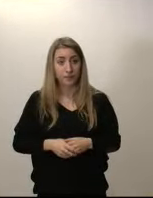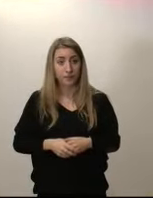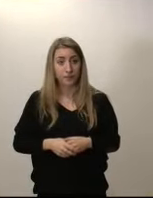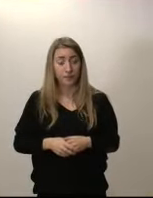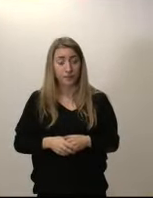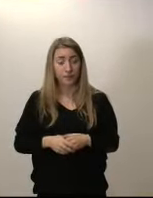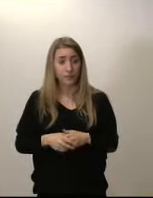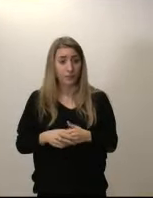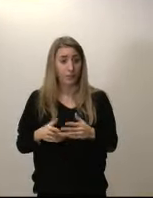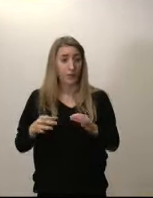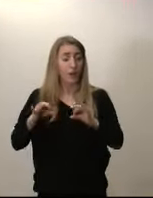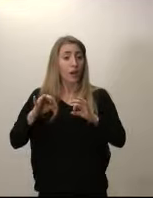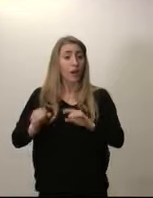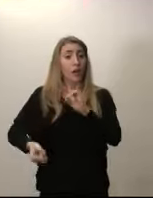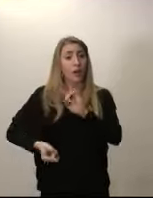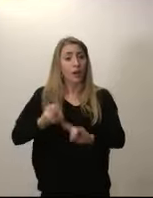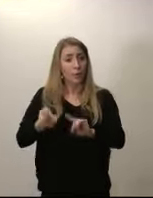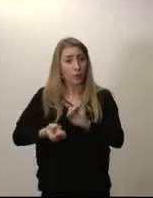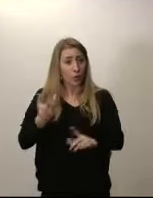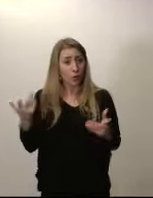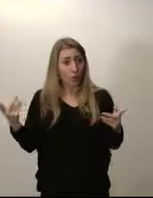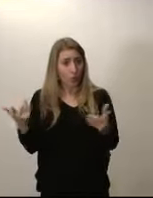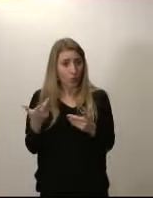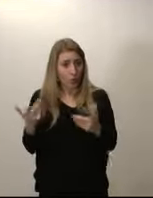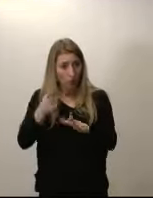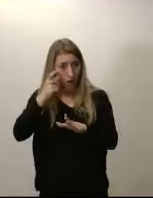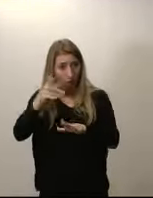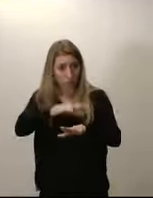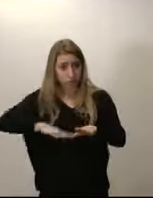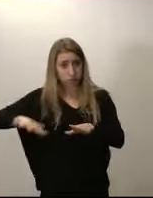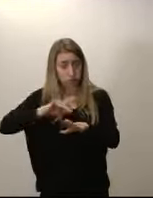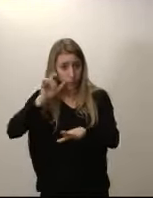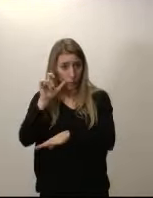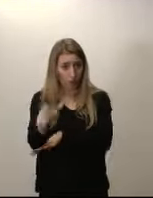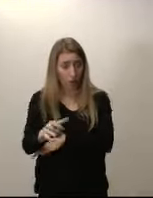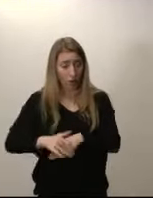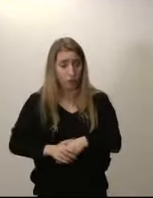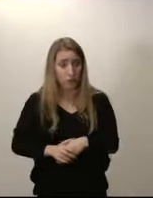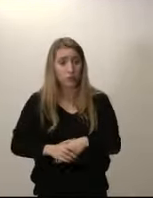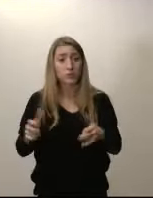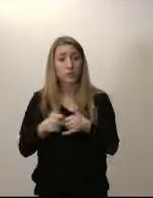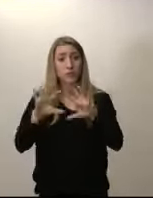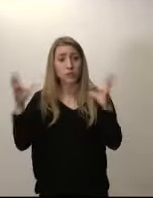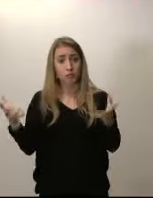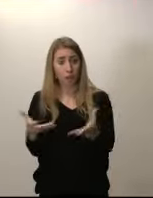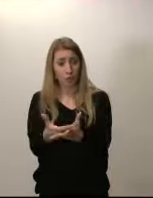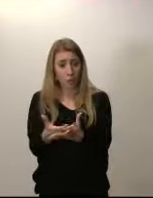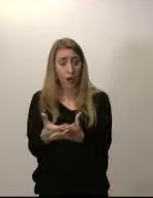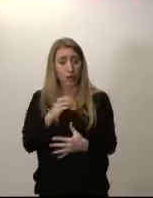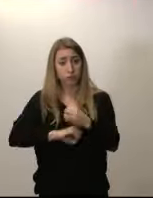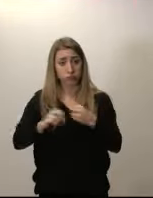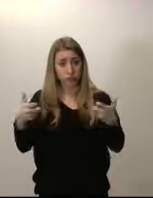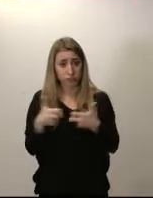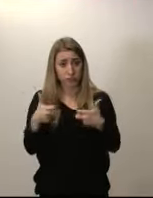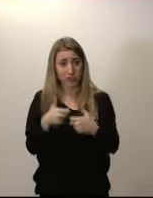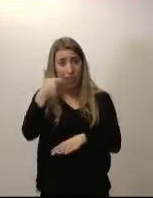souci de rationalité et de pleine cohérence, pour un coût global de l'opération estimé